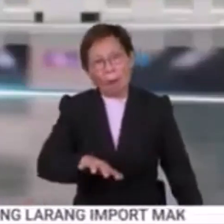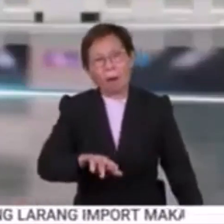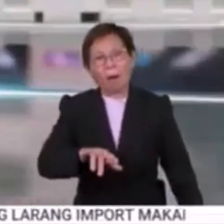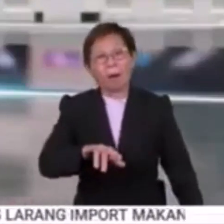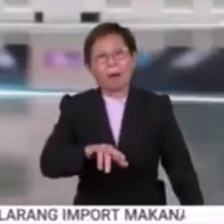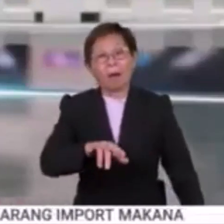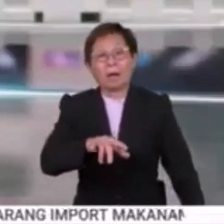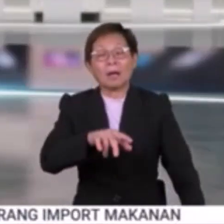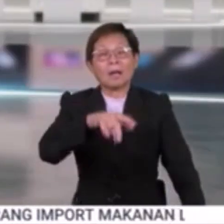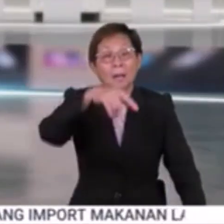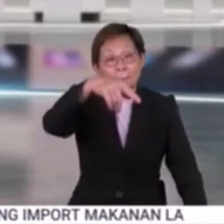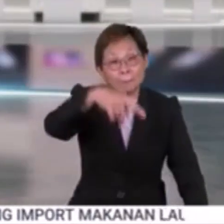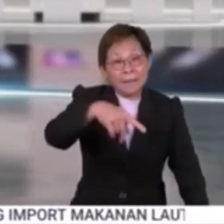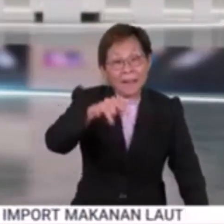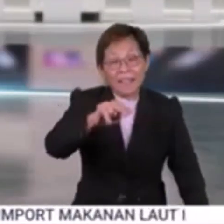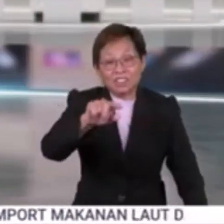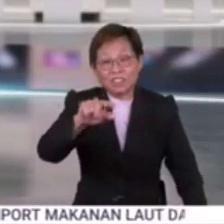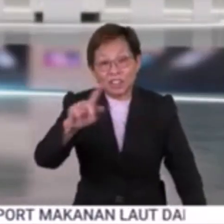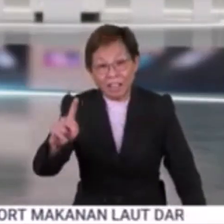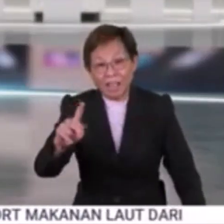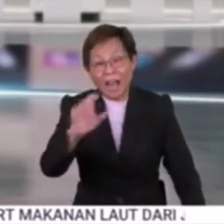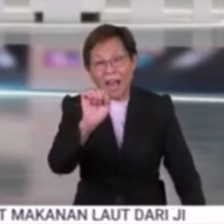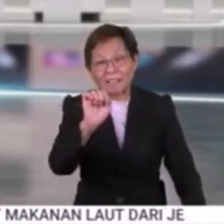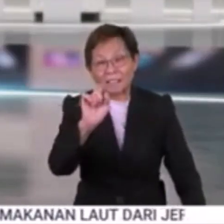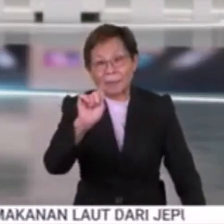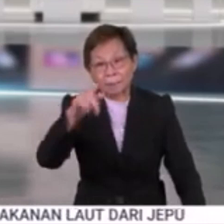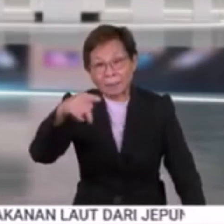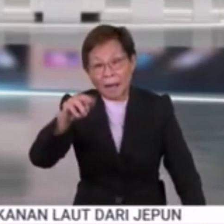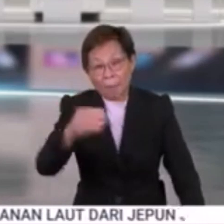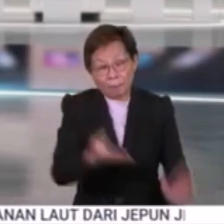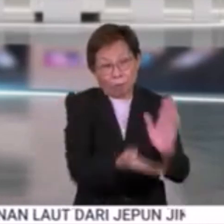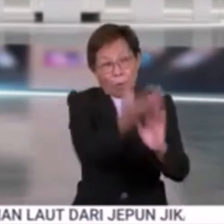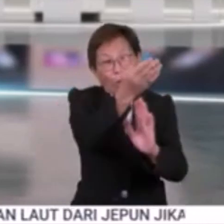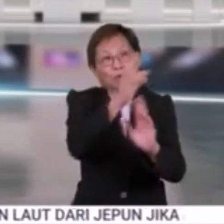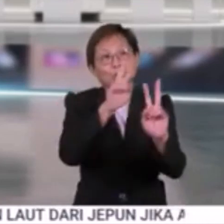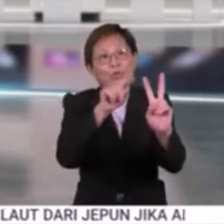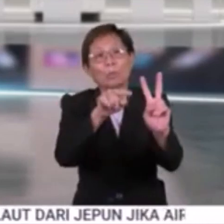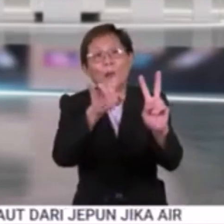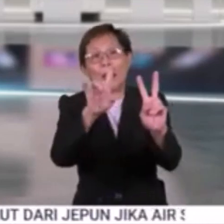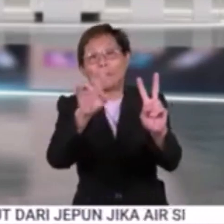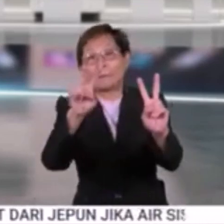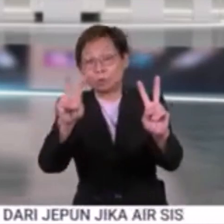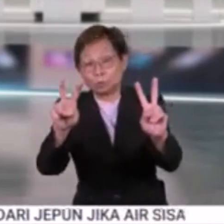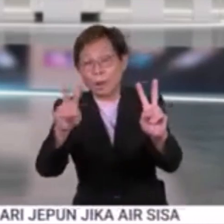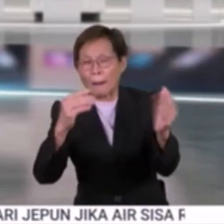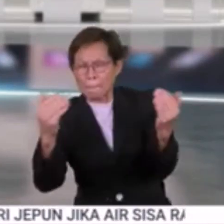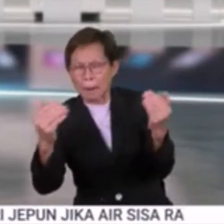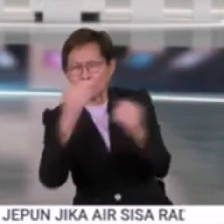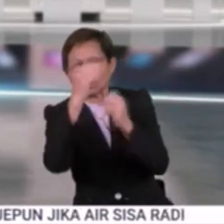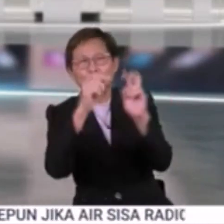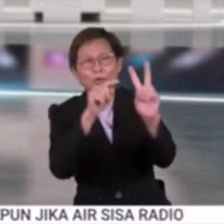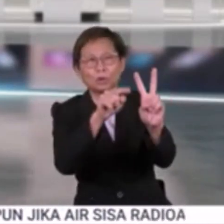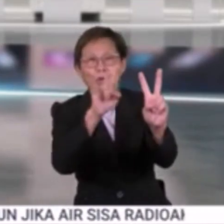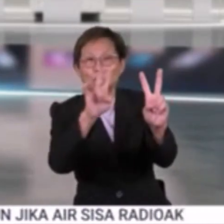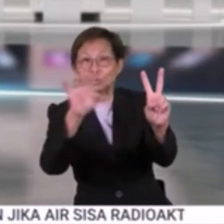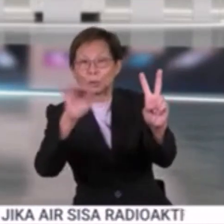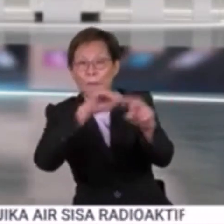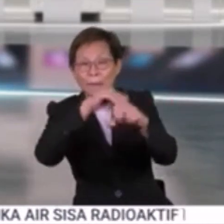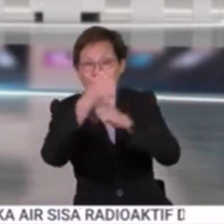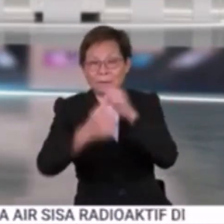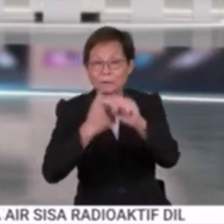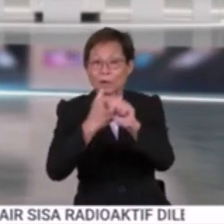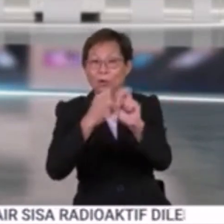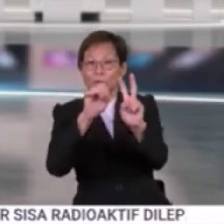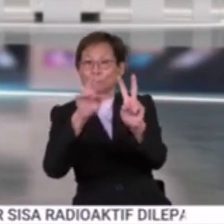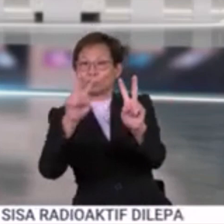keseluruhan PNG nasional stpm 2022 meningkat kepada 282 berbanding 2 pukulan 79 tahun